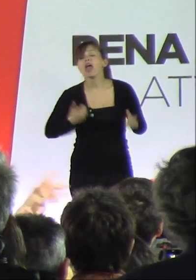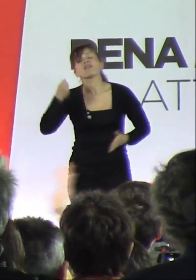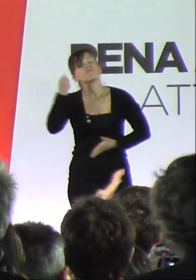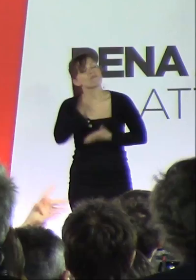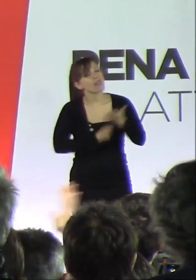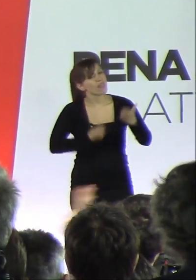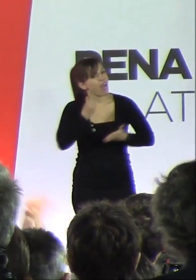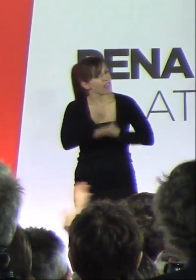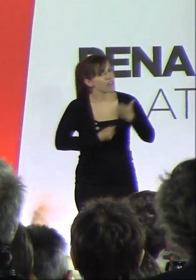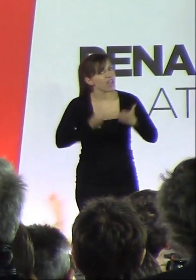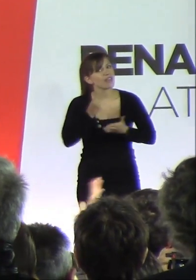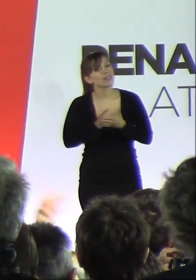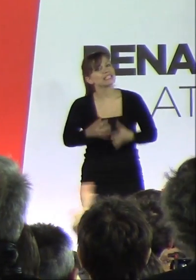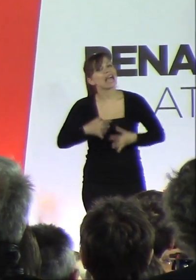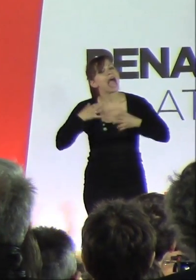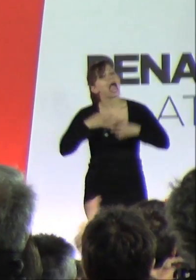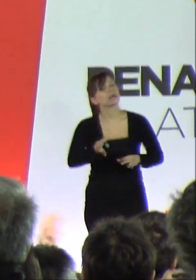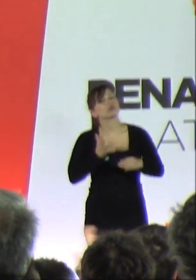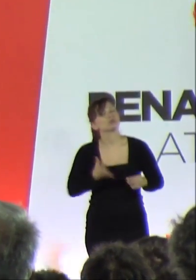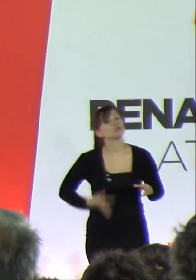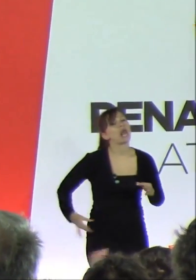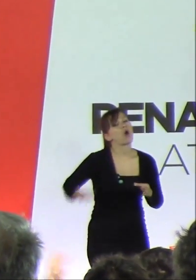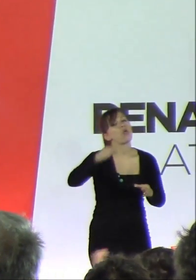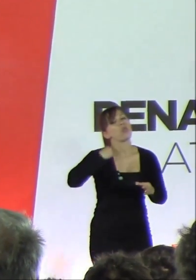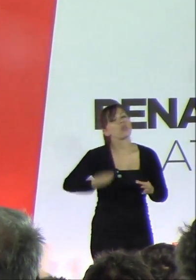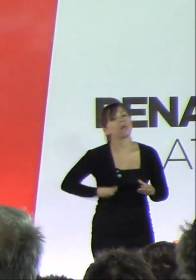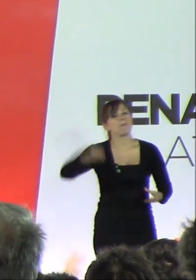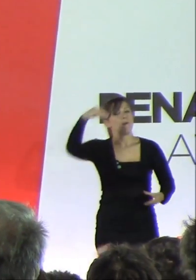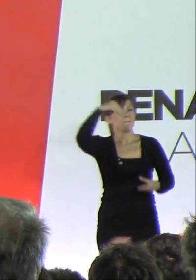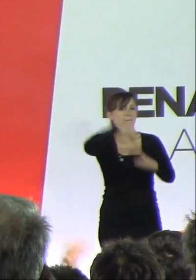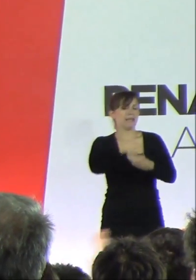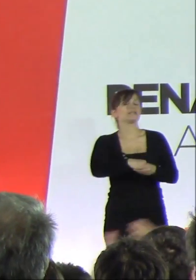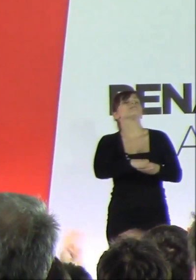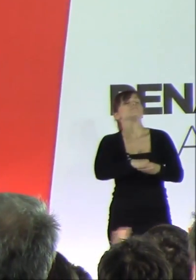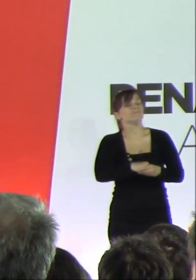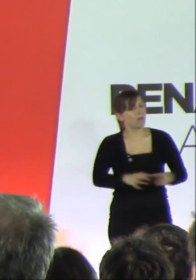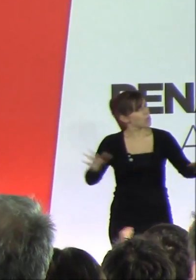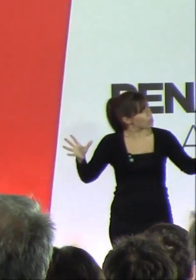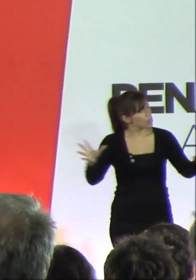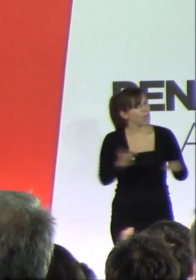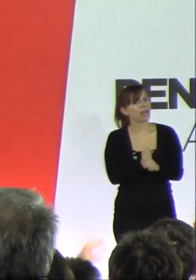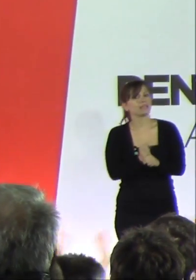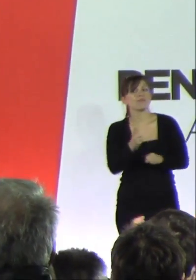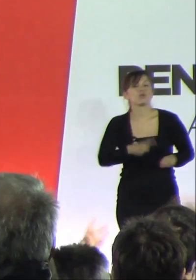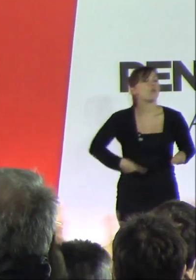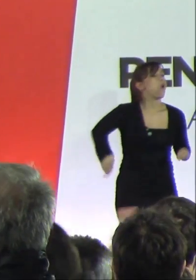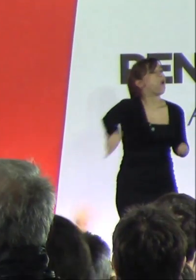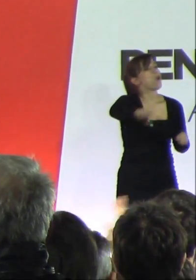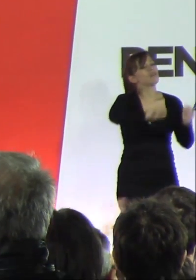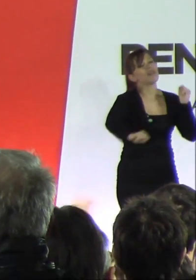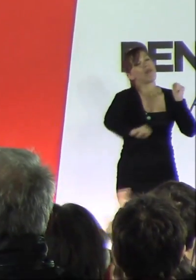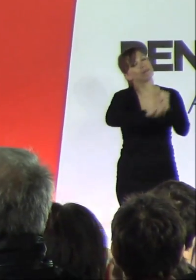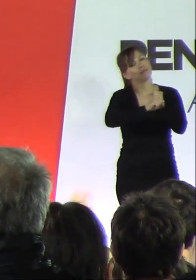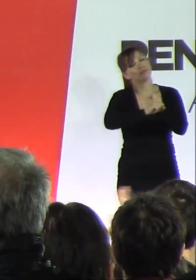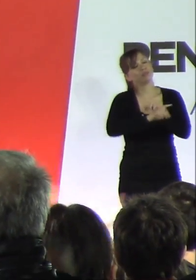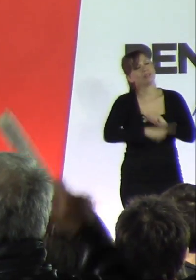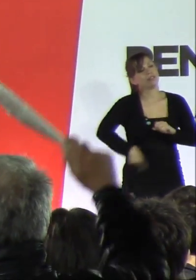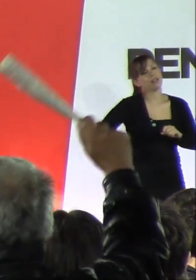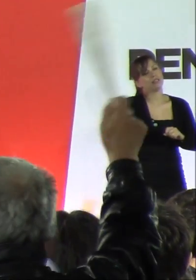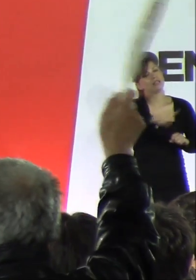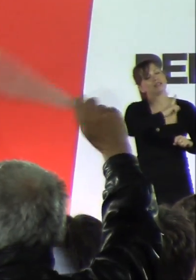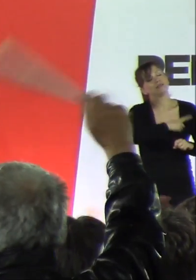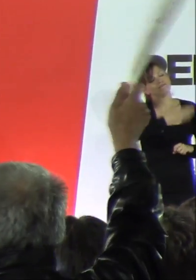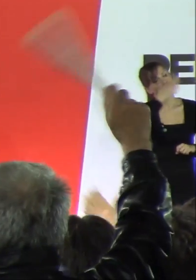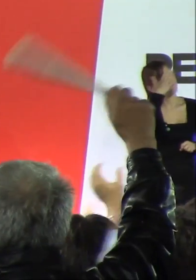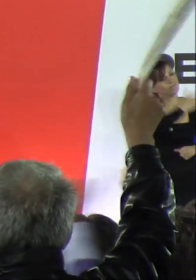να εκφράσει το λαό μας στην τοπική αυτοδιοίκηση. Και θα τα καταφέρουμε. Με τη δική σας στήριξη θα τα καταφέρουμε.